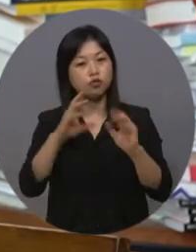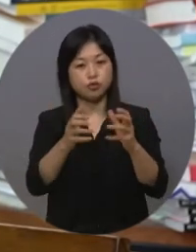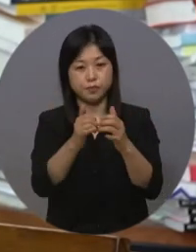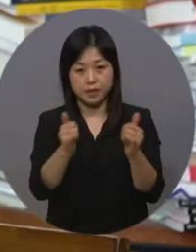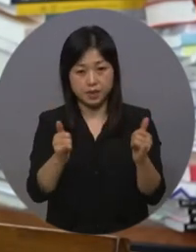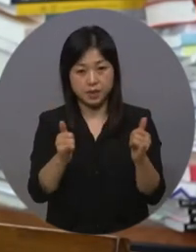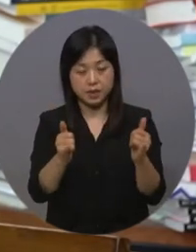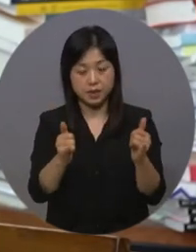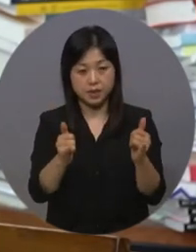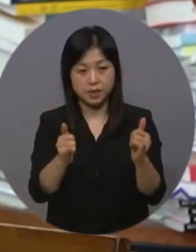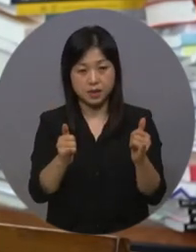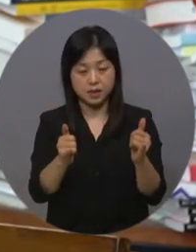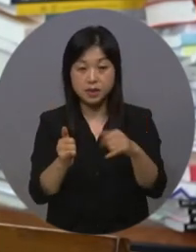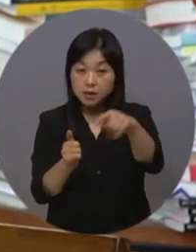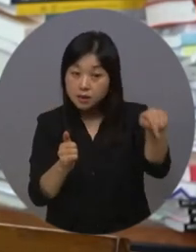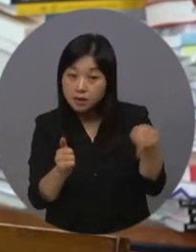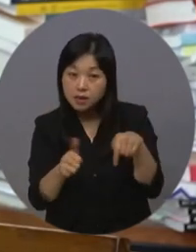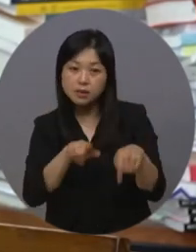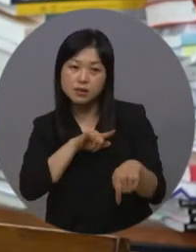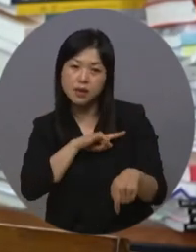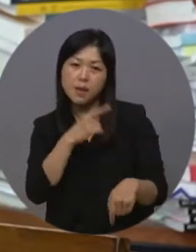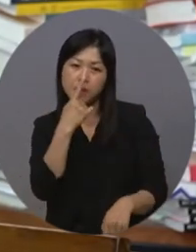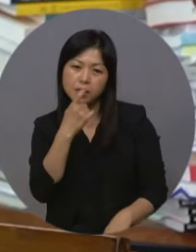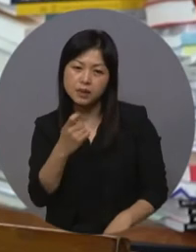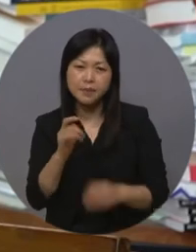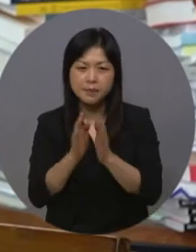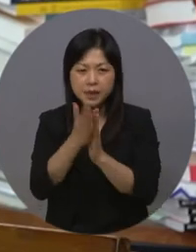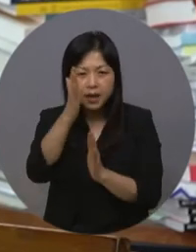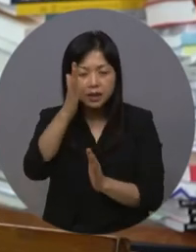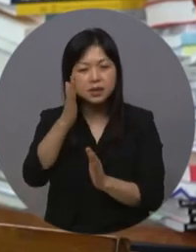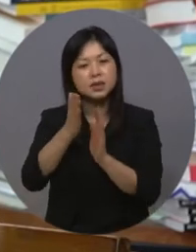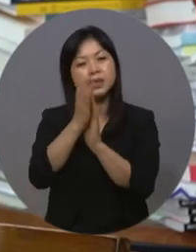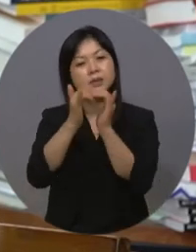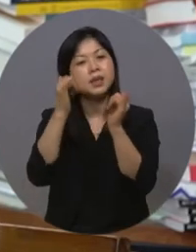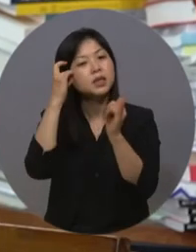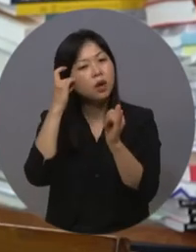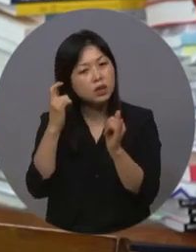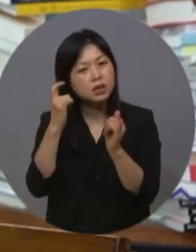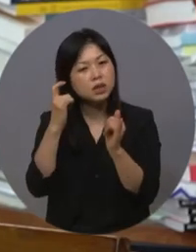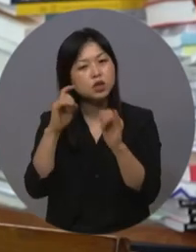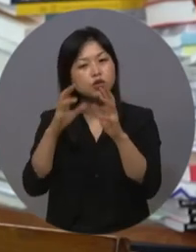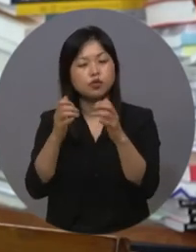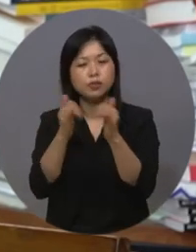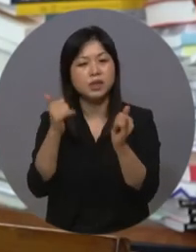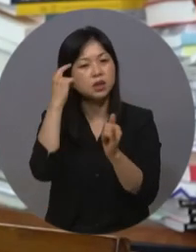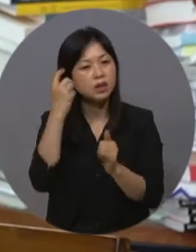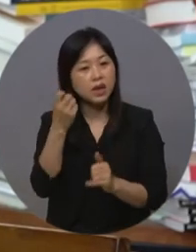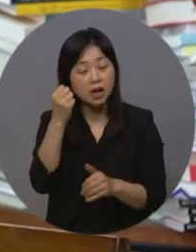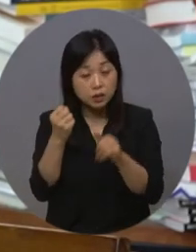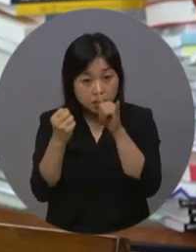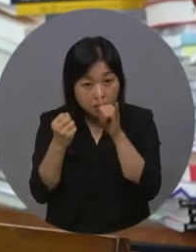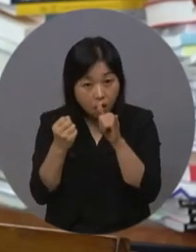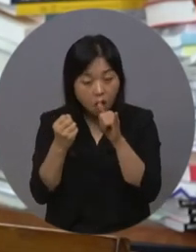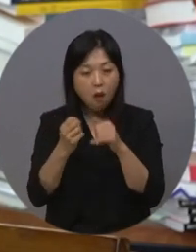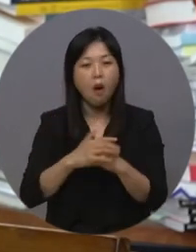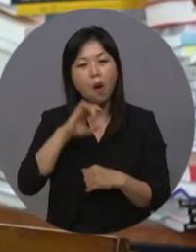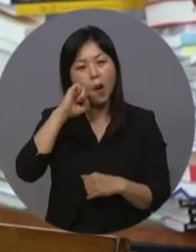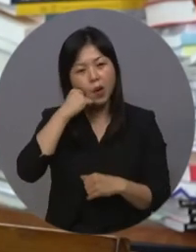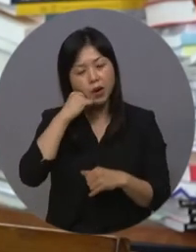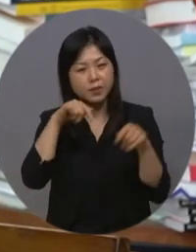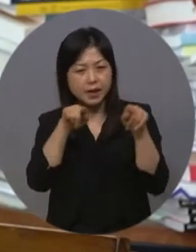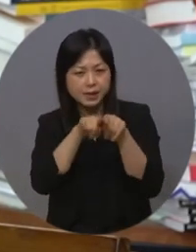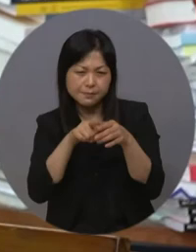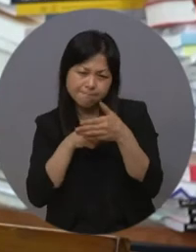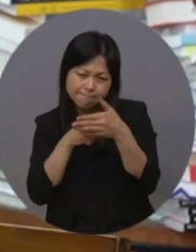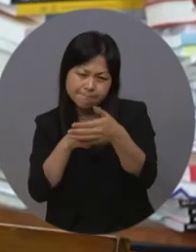그 멋진 빛나는 시민정신, 빛나는 국민정신을 가지고 계십니다. 앞으로 이 어려움 함께 극복해서